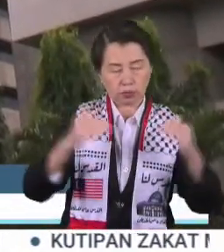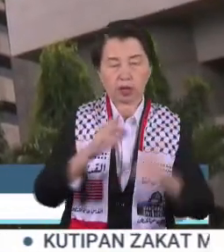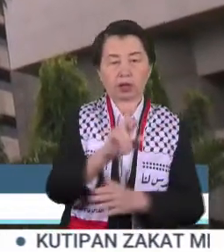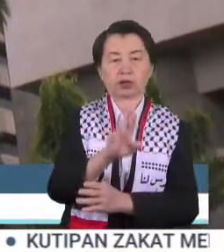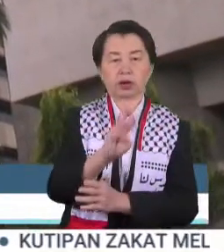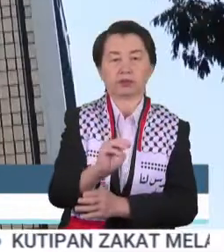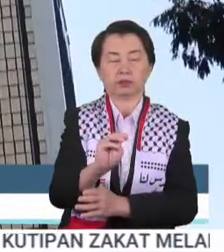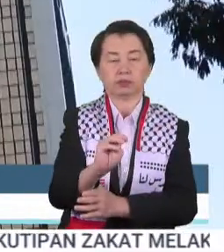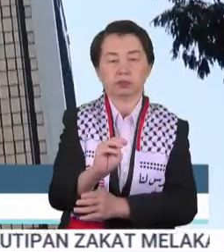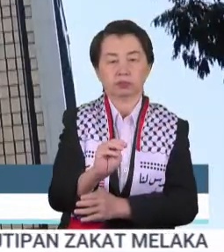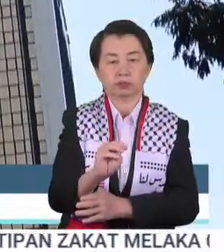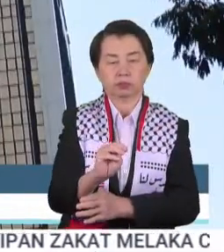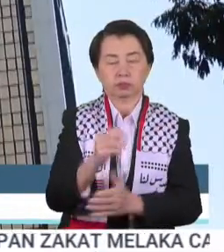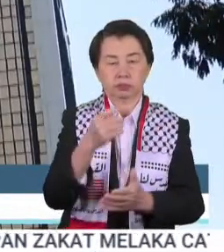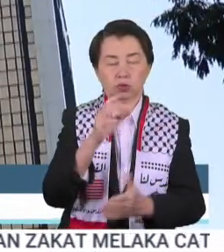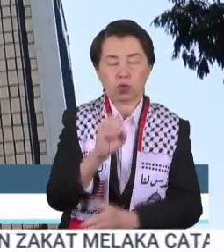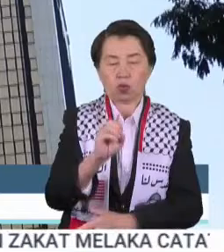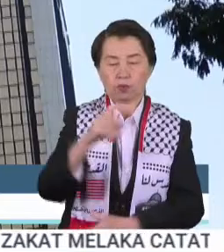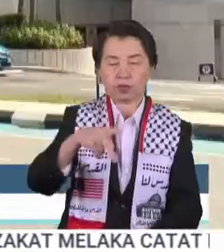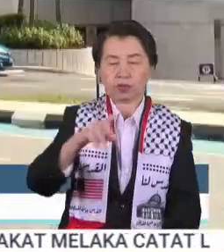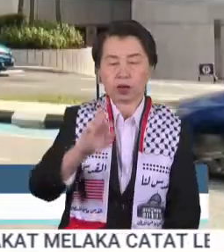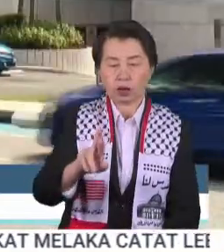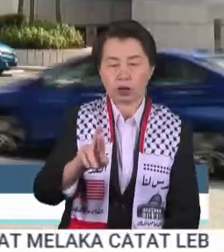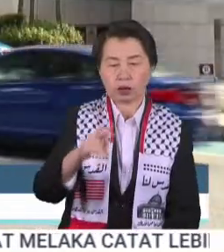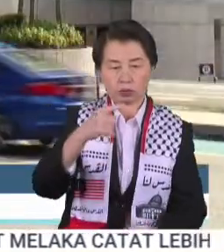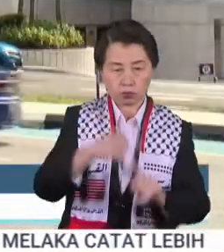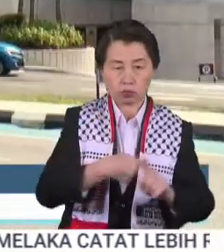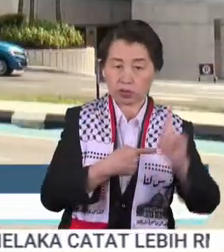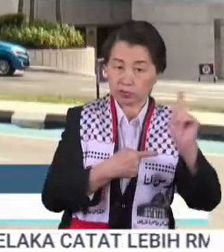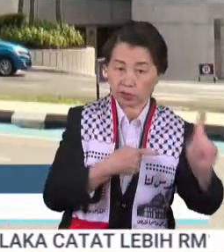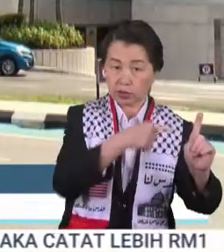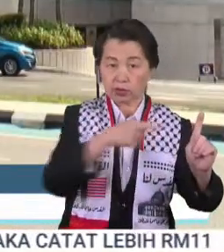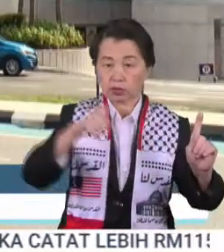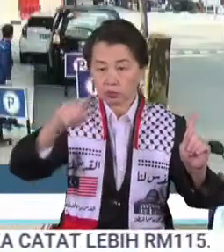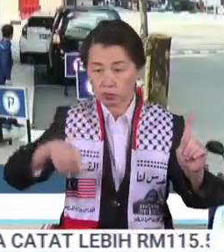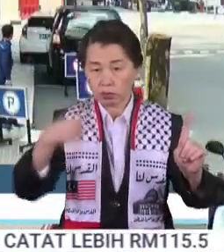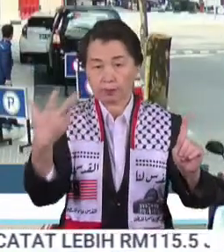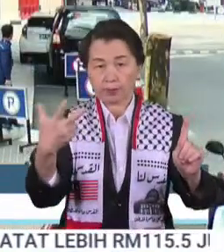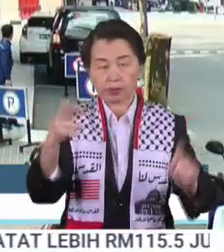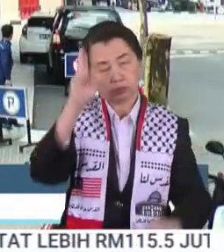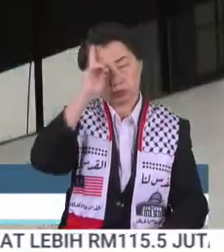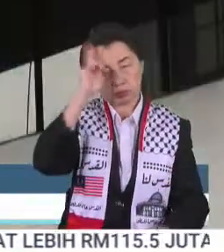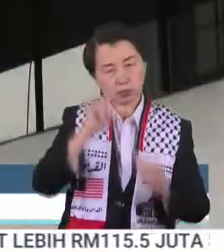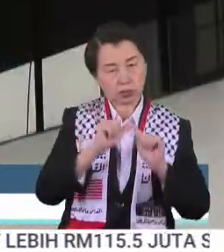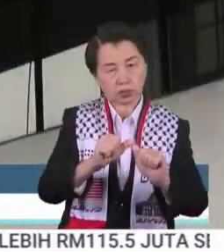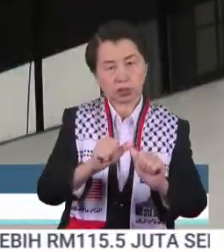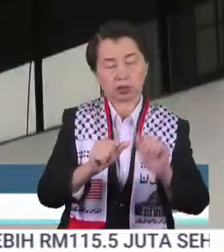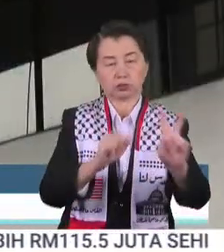ringgit. Kadar dasar semalaman OPR bagi Januari hingga Mac kekal pada